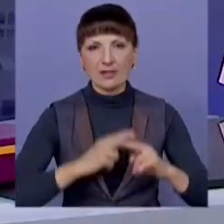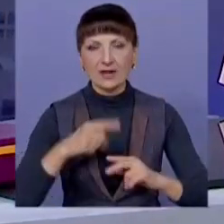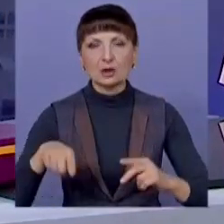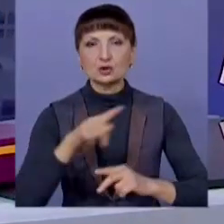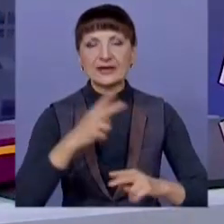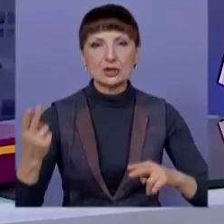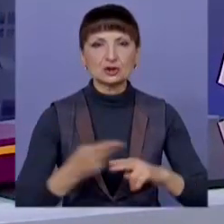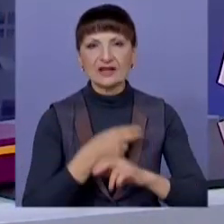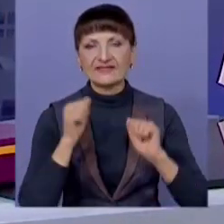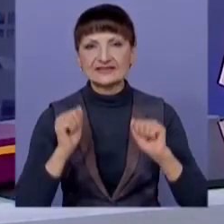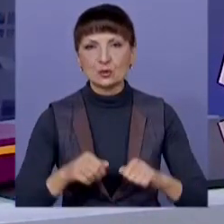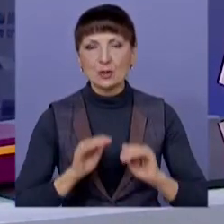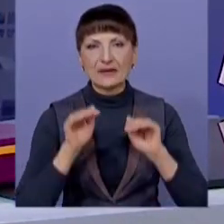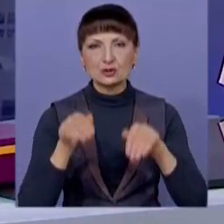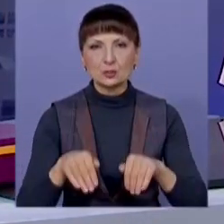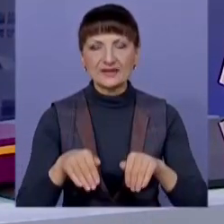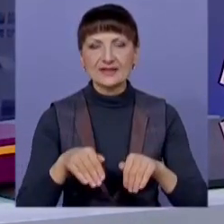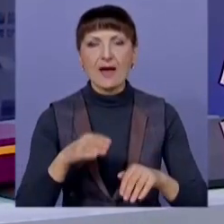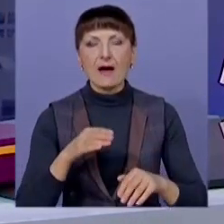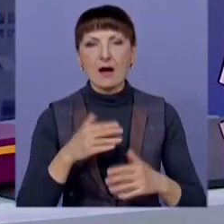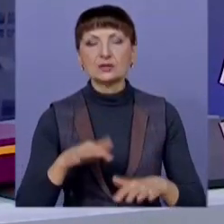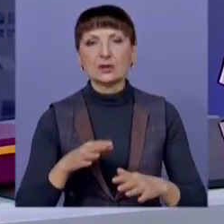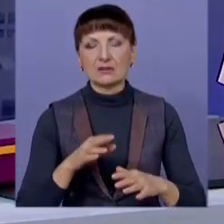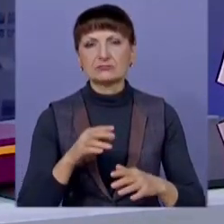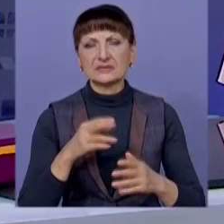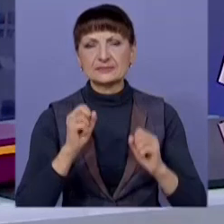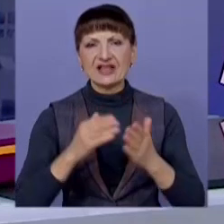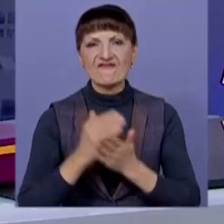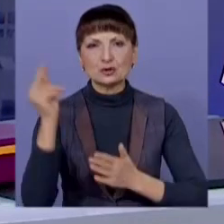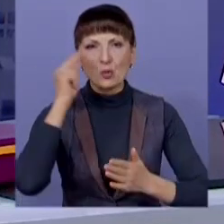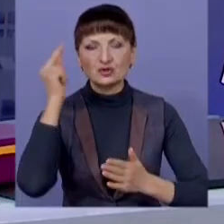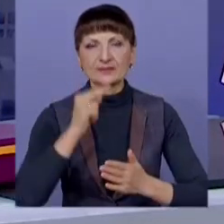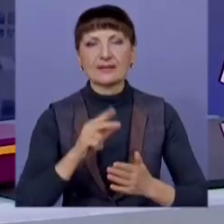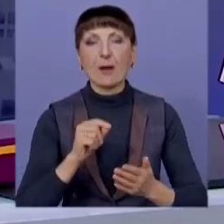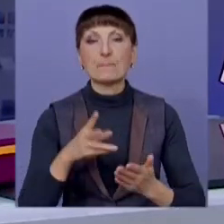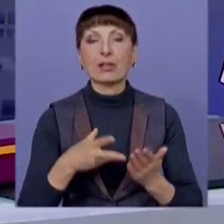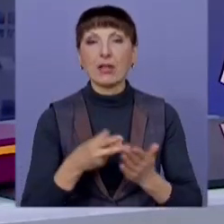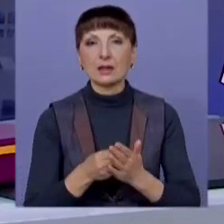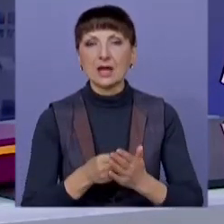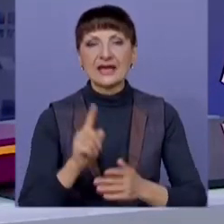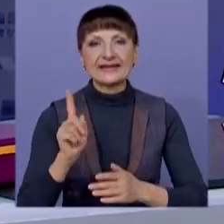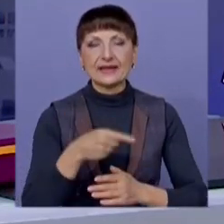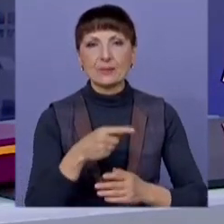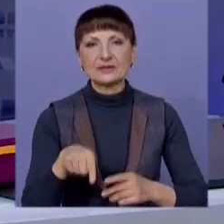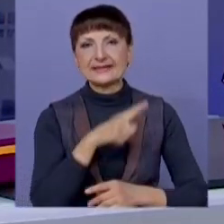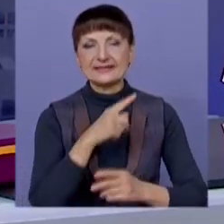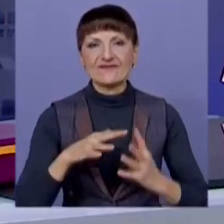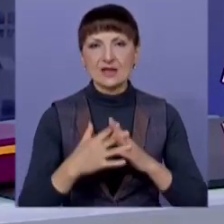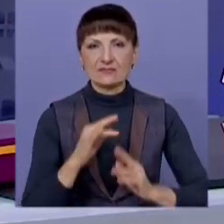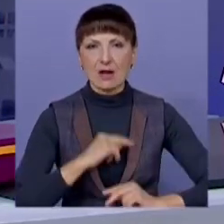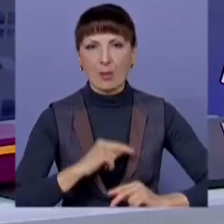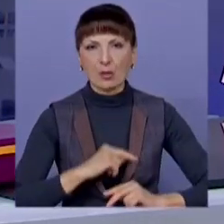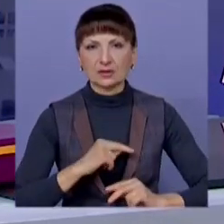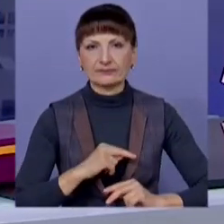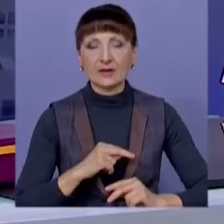их лишают возможности поступить в резидентуру на платной основе и якобы требуют отработать грант в сельских больницах. Так